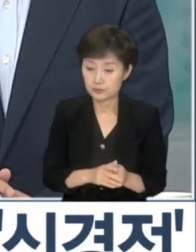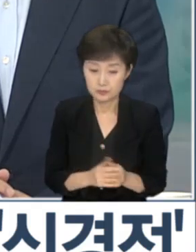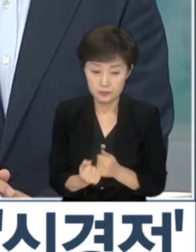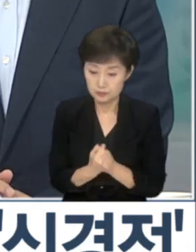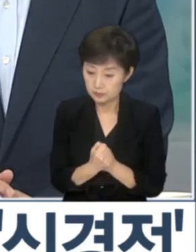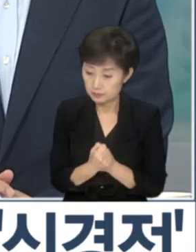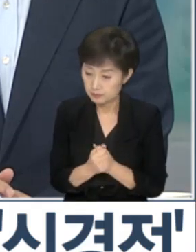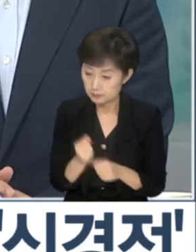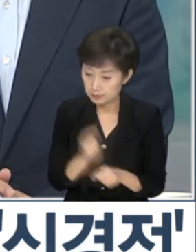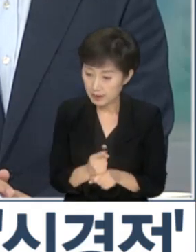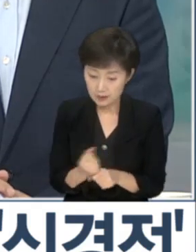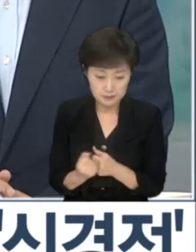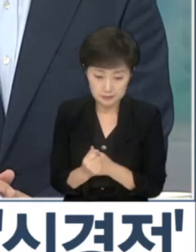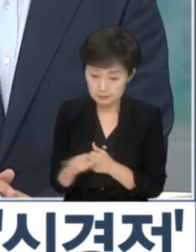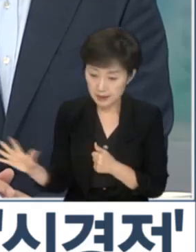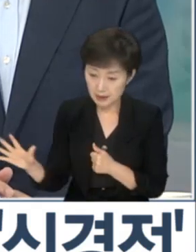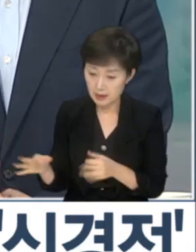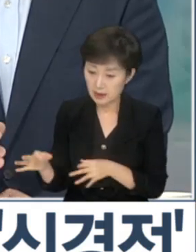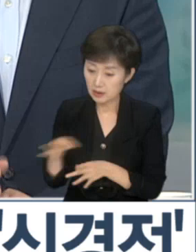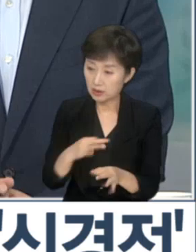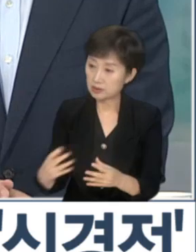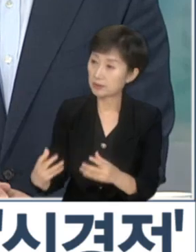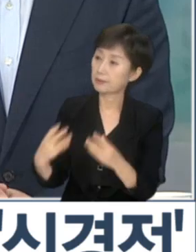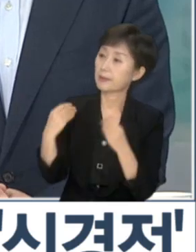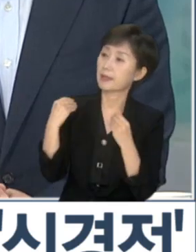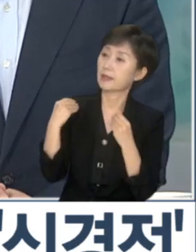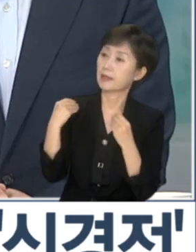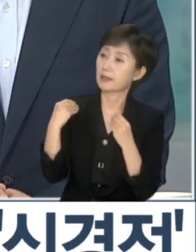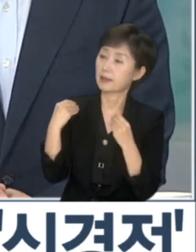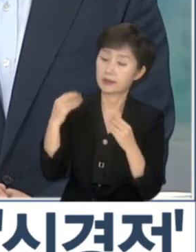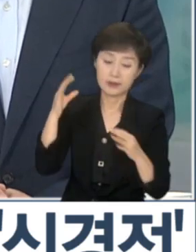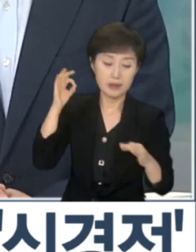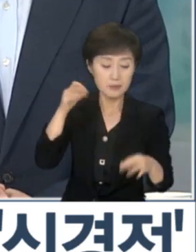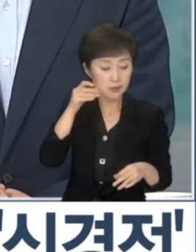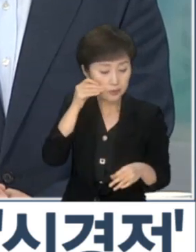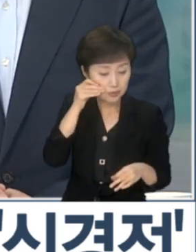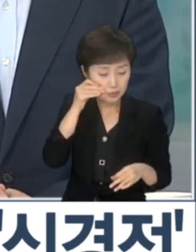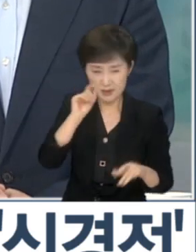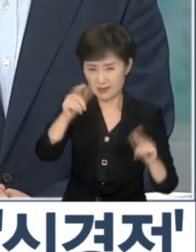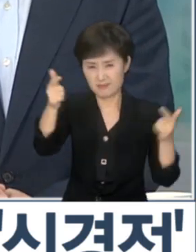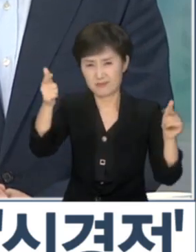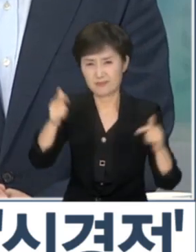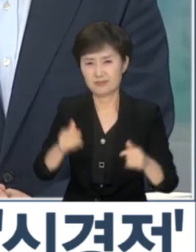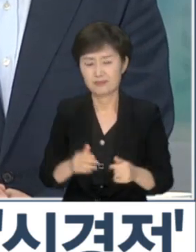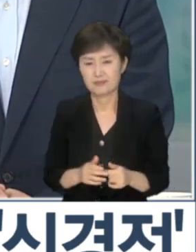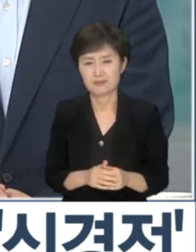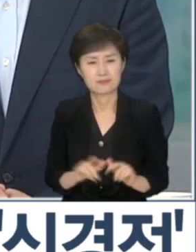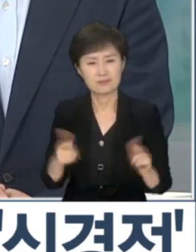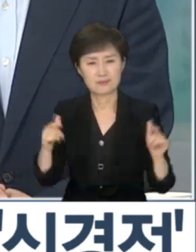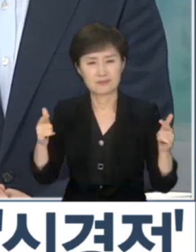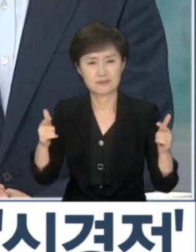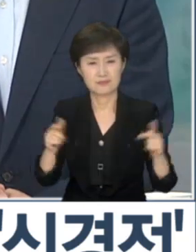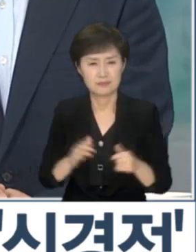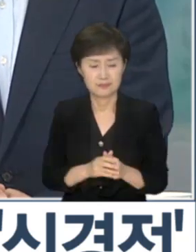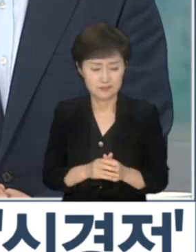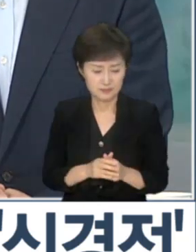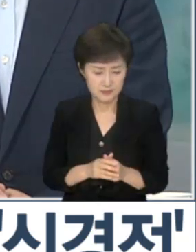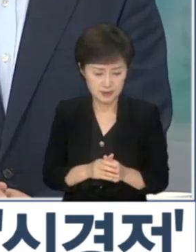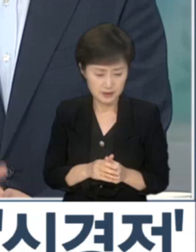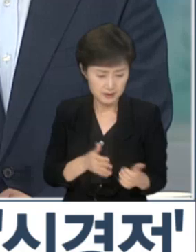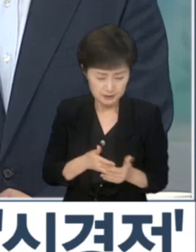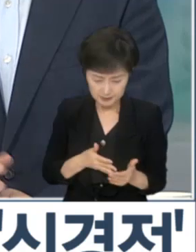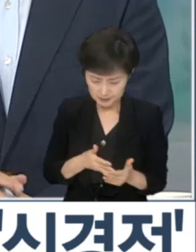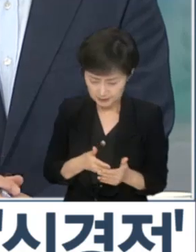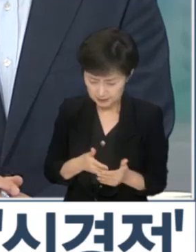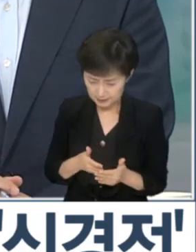왕따를 당하고 있고 일종의 제재를 당하고 있는 입장에 내가 가만히 있어야지 이럴까요 안 그렇잖아요 궁주에 몰리면